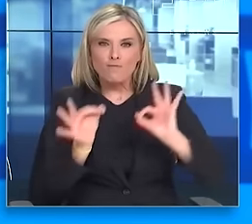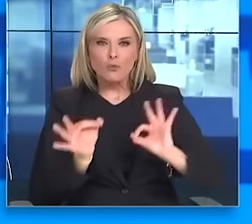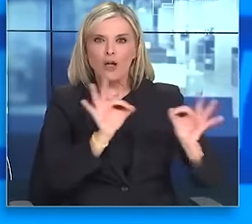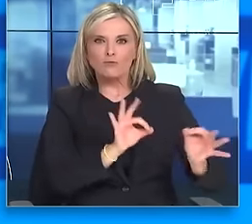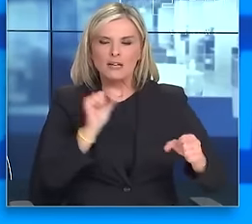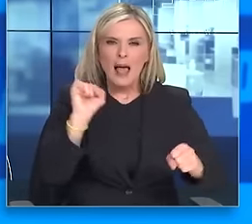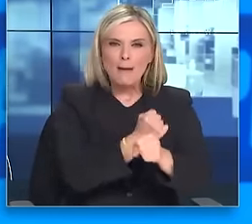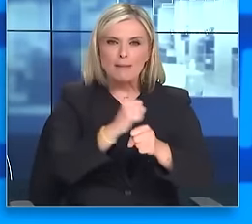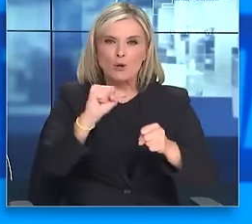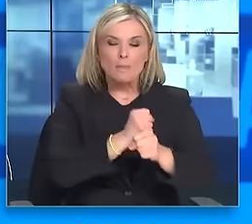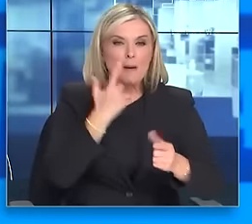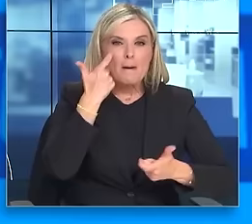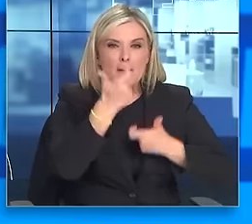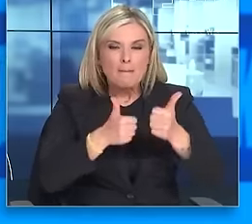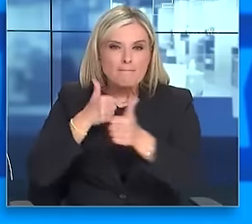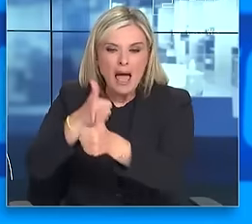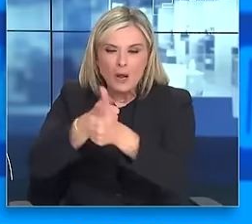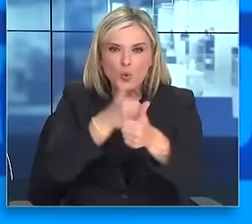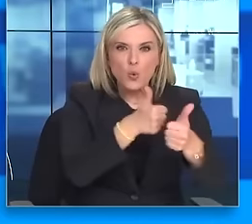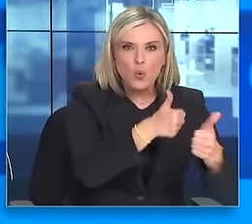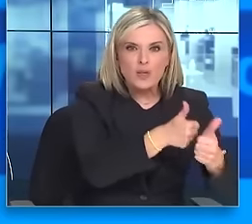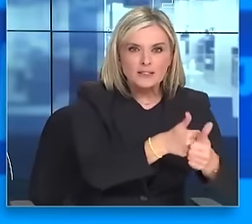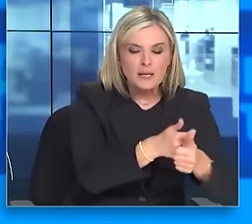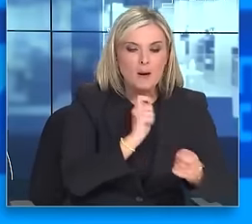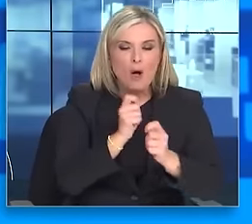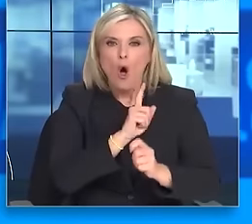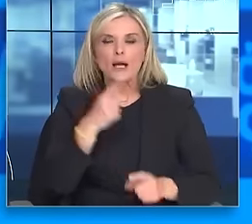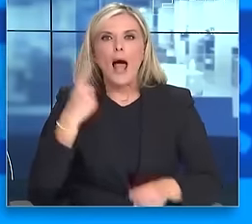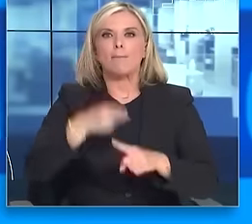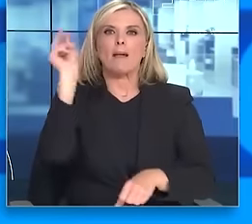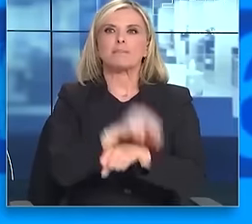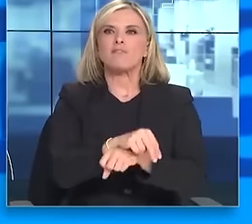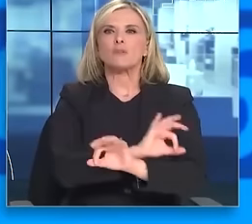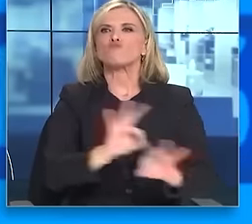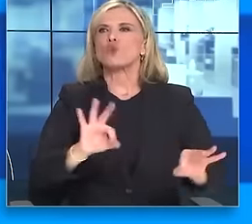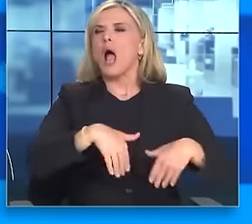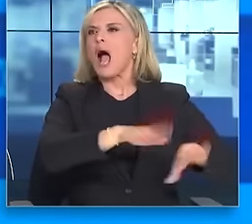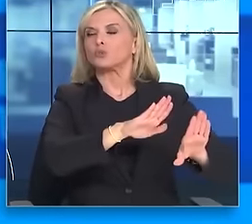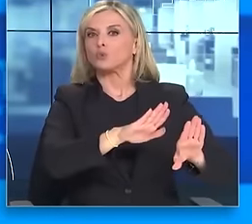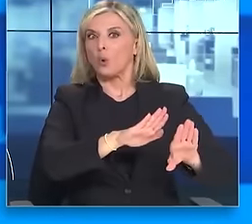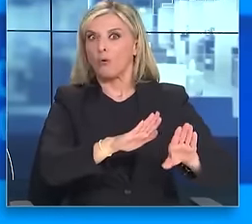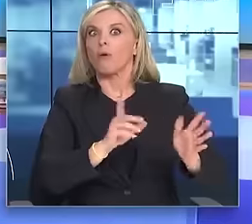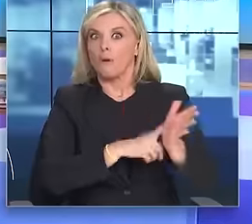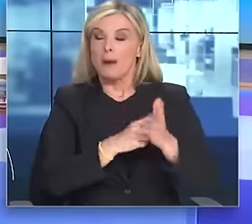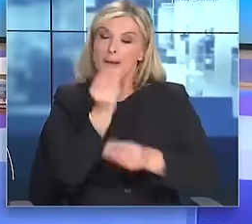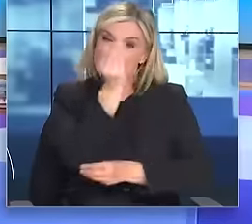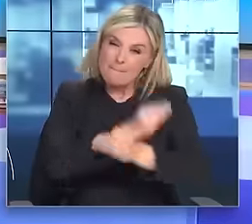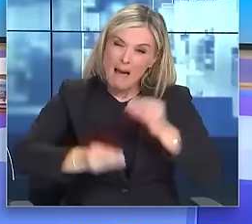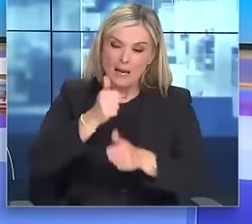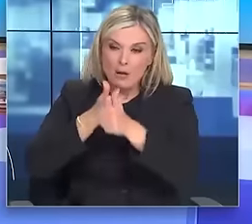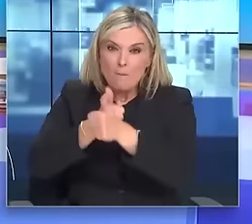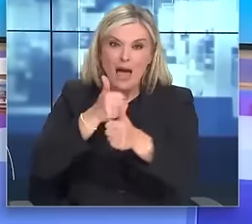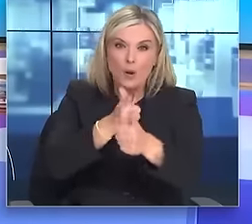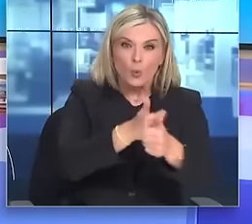μεγαλύτερη επιμονή στην παρακολούθηση των πολιτικών. Δεν αρκεί μερικές φορές να ψηφίζετε κάτι. πρέπει να είναι κανείς από πάνω για να είναι σίγουρος ότι αυτή η